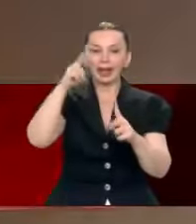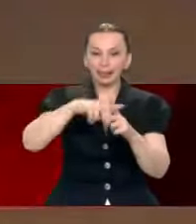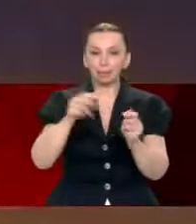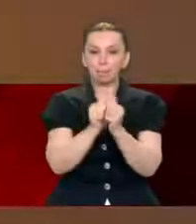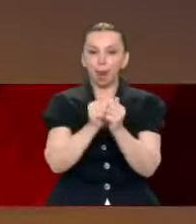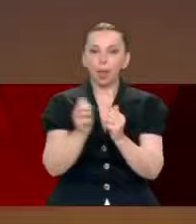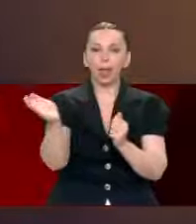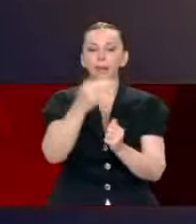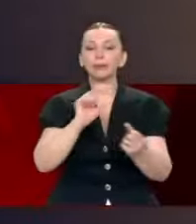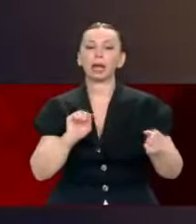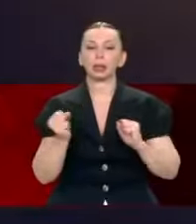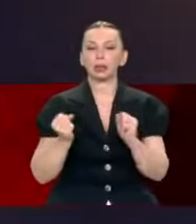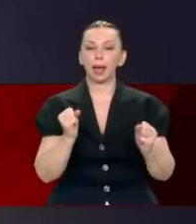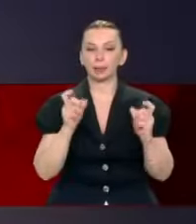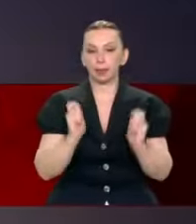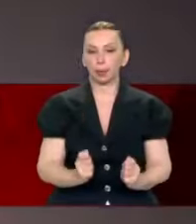oynamıştı.